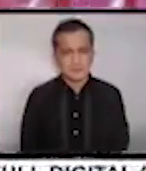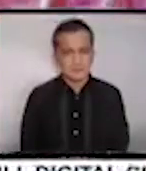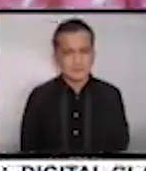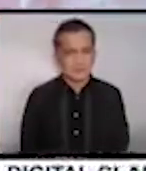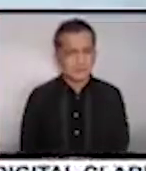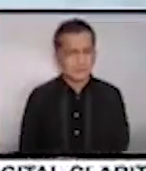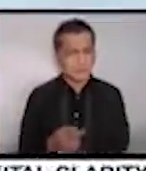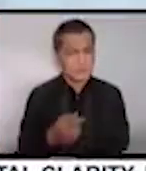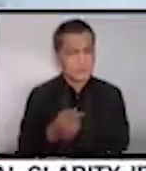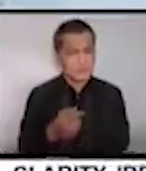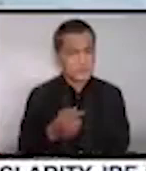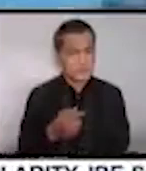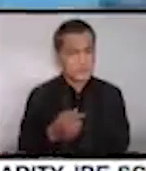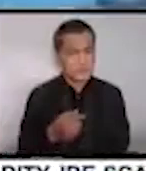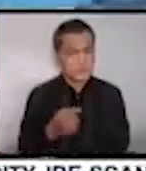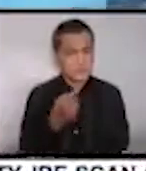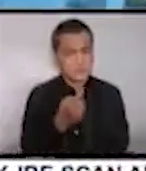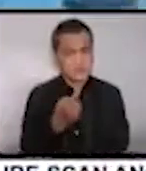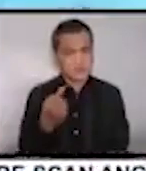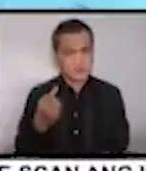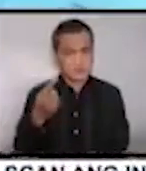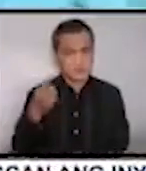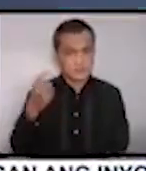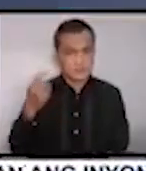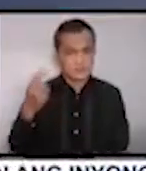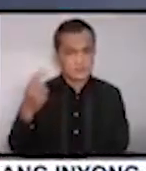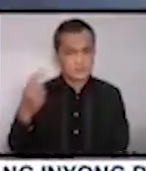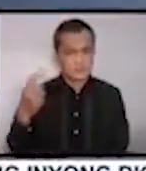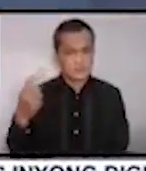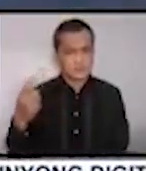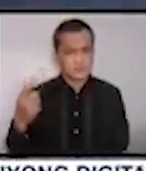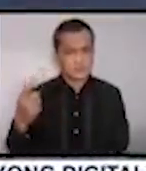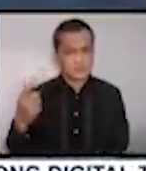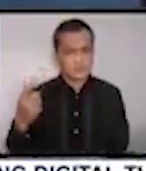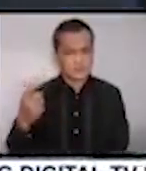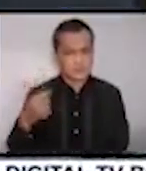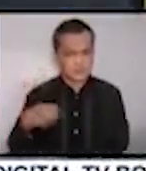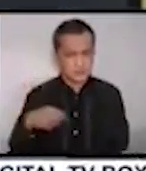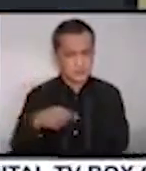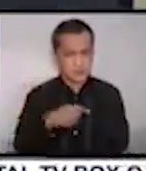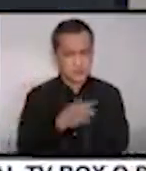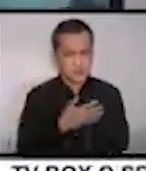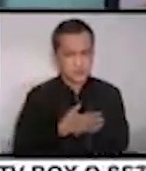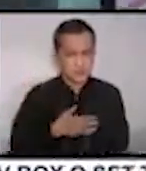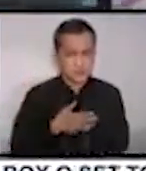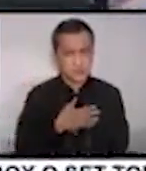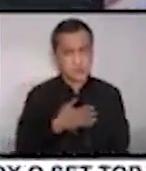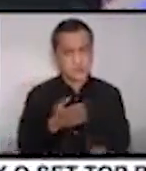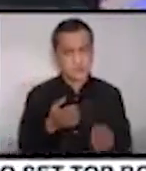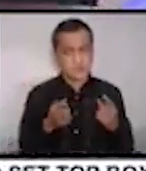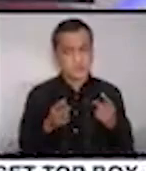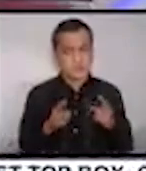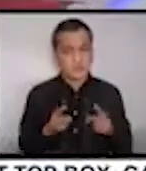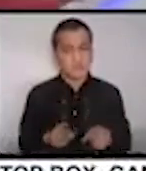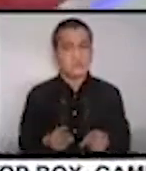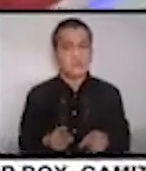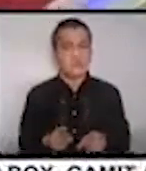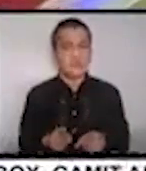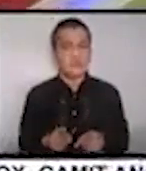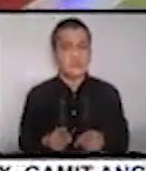Isang pangarap nais natin ay matupad. Paano